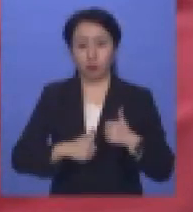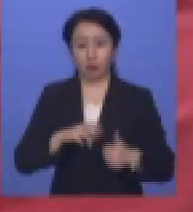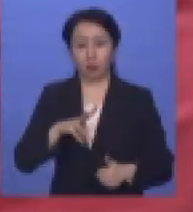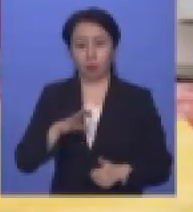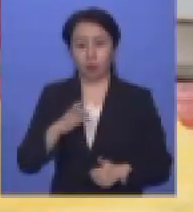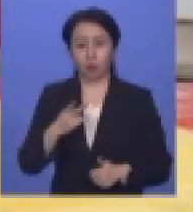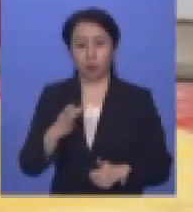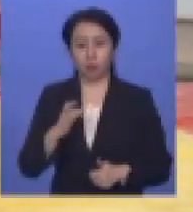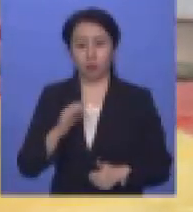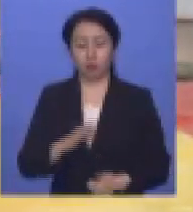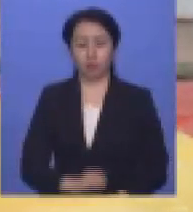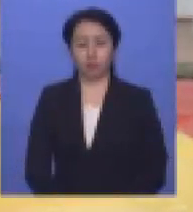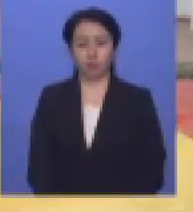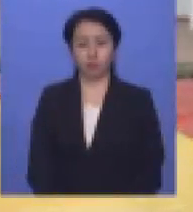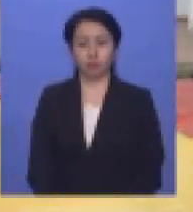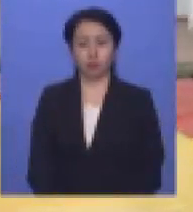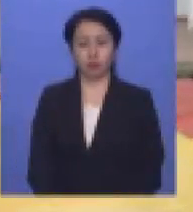Мухит Турсынов.